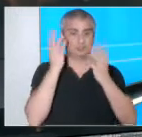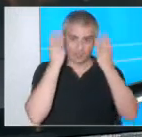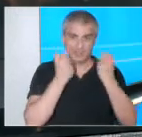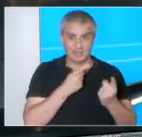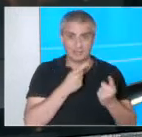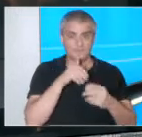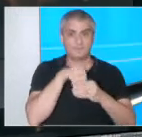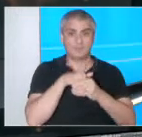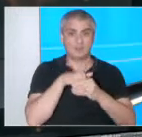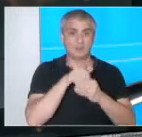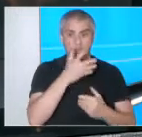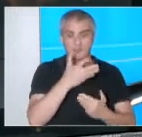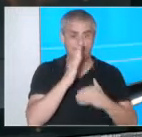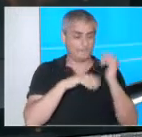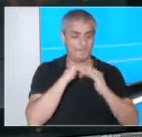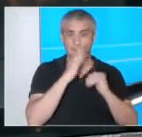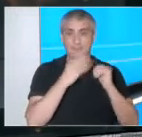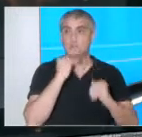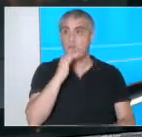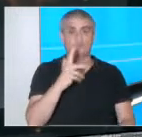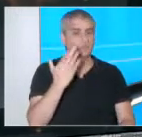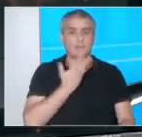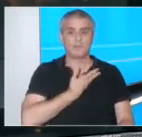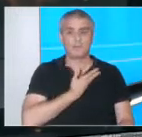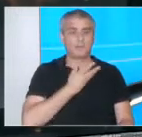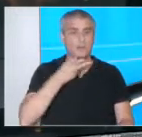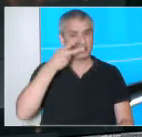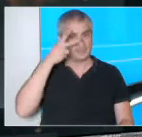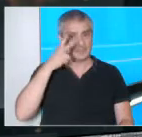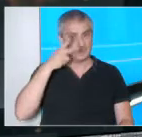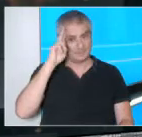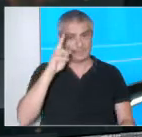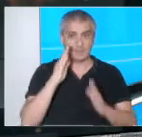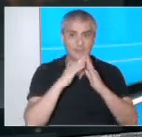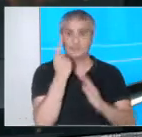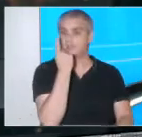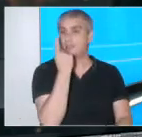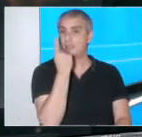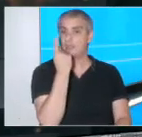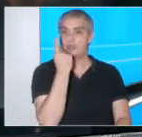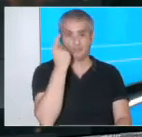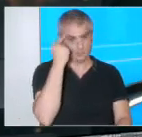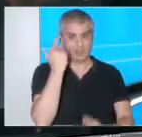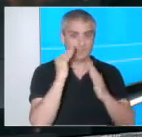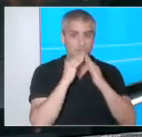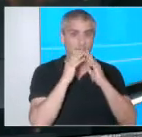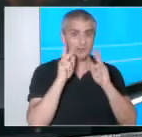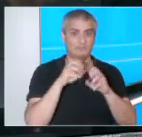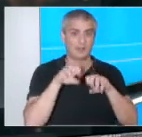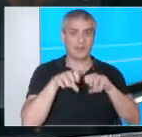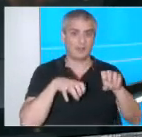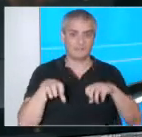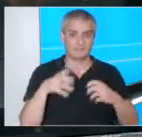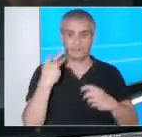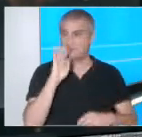החרדים, בתוך מנות הבנייה של יהודה ושומרון, כמה מקבלת ביתר עילית? דירה אחת, זה יפה. דירה אחת? אתה יודע על כמה יחידות דיור אפשר לפצל אותה? יותר